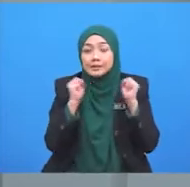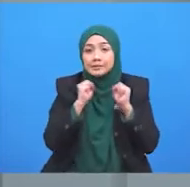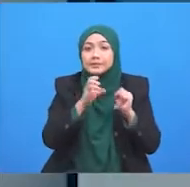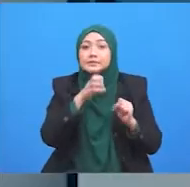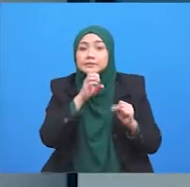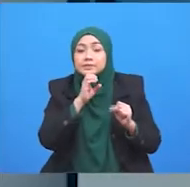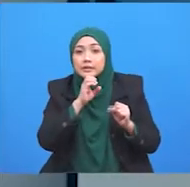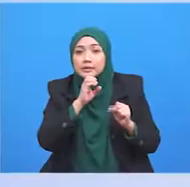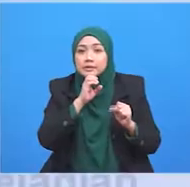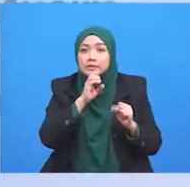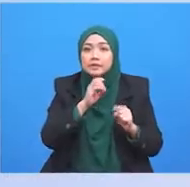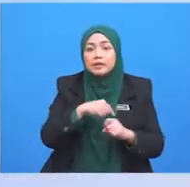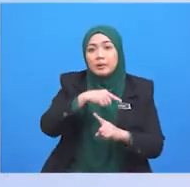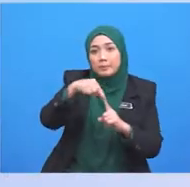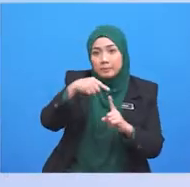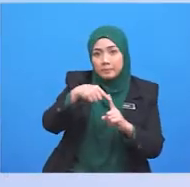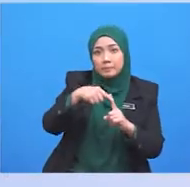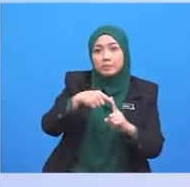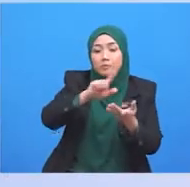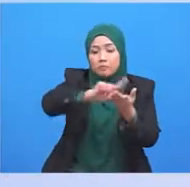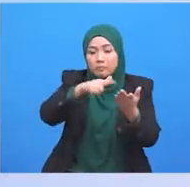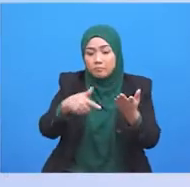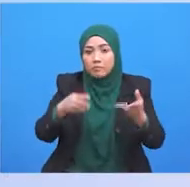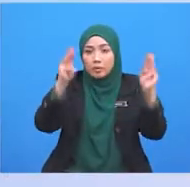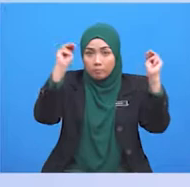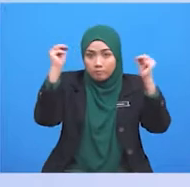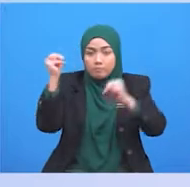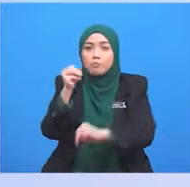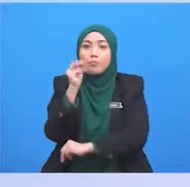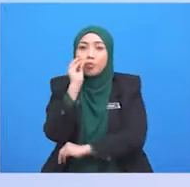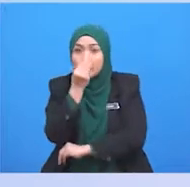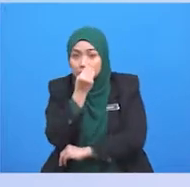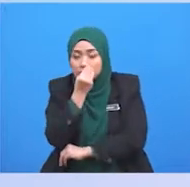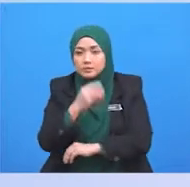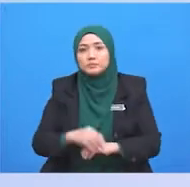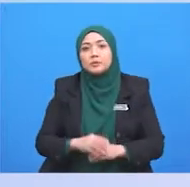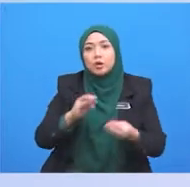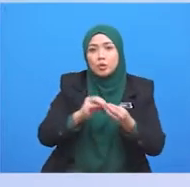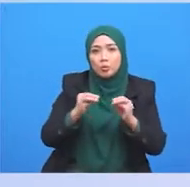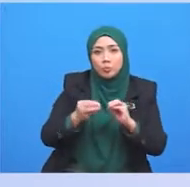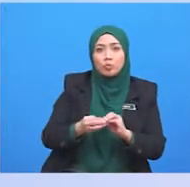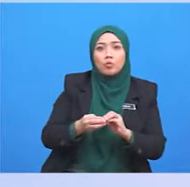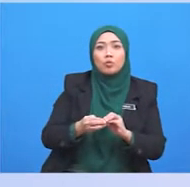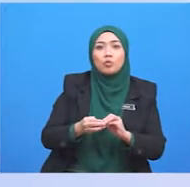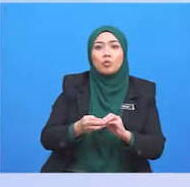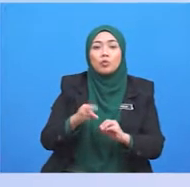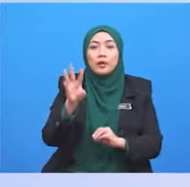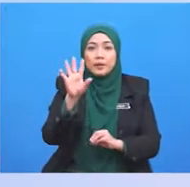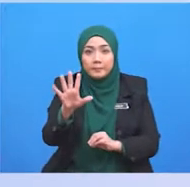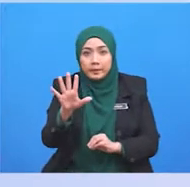musim luruh. Kesan kelima kejadian empat musim terhadap aktiviti manusia ialah aktiviti